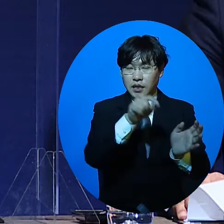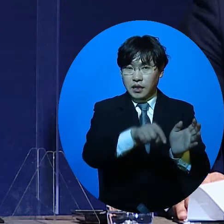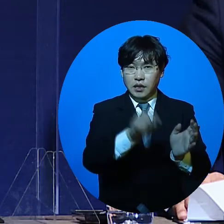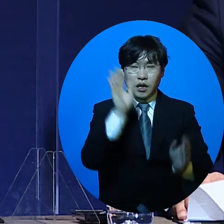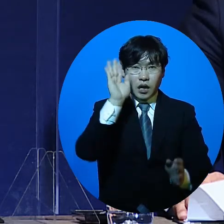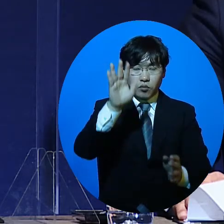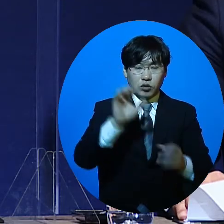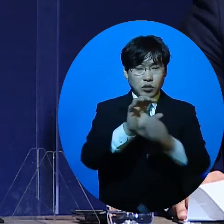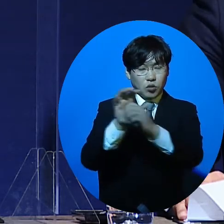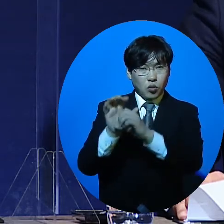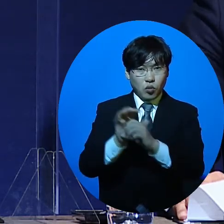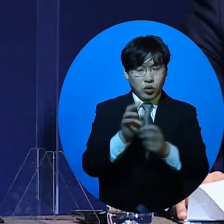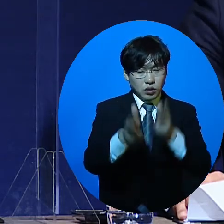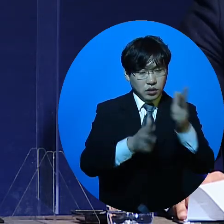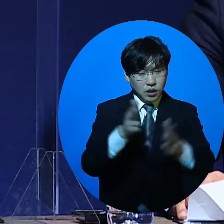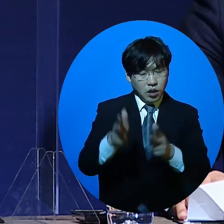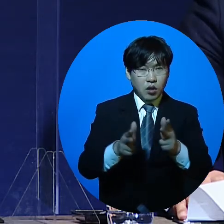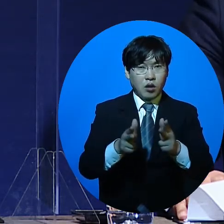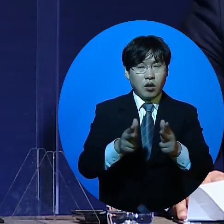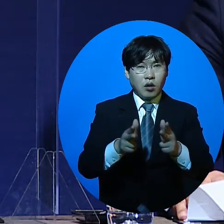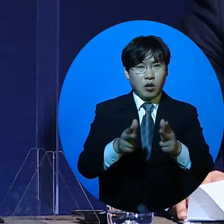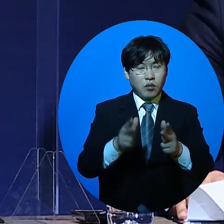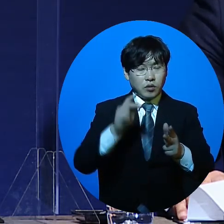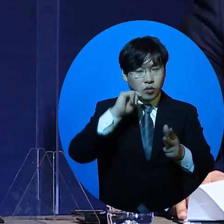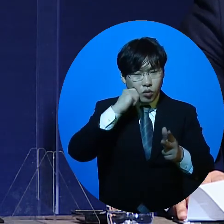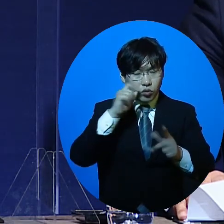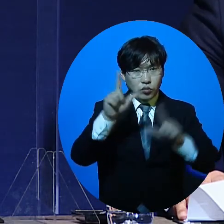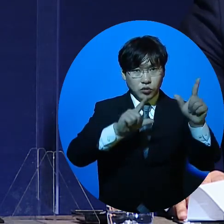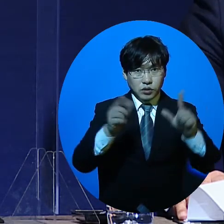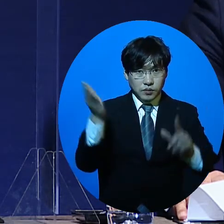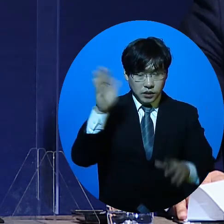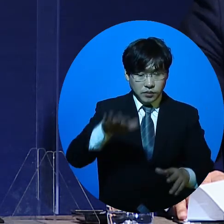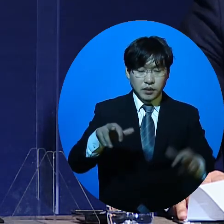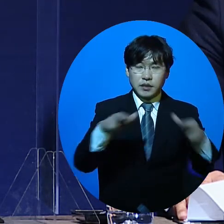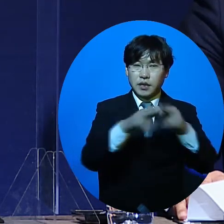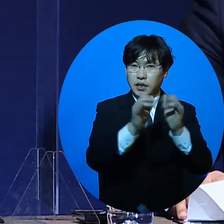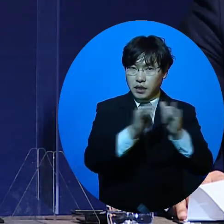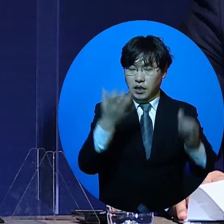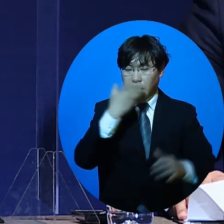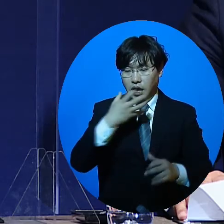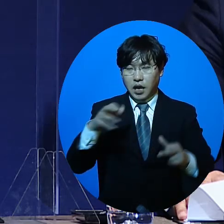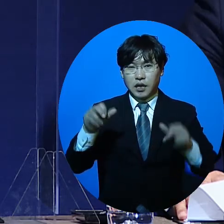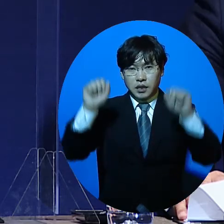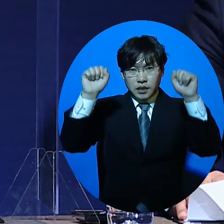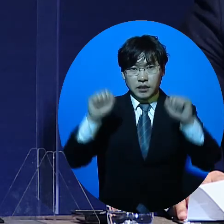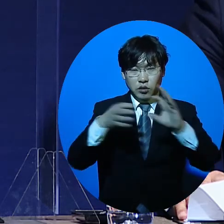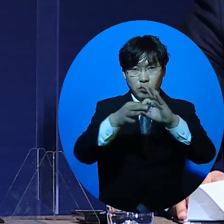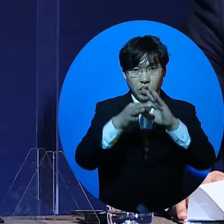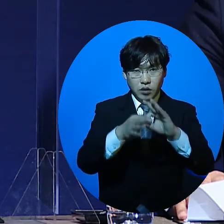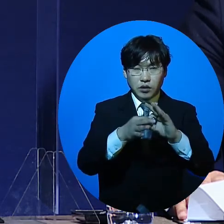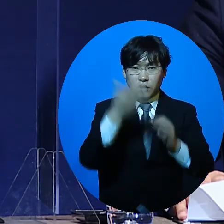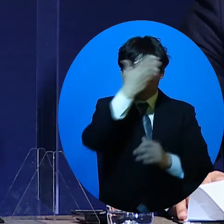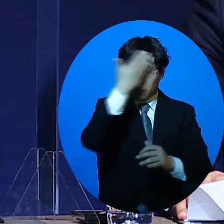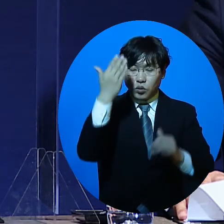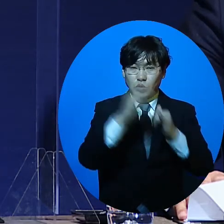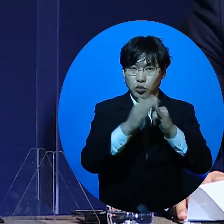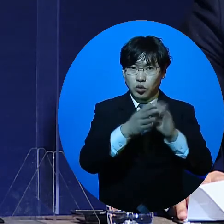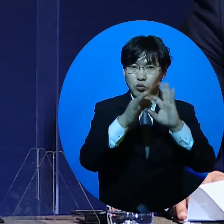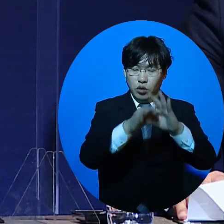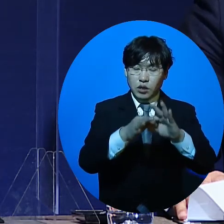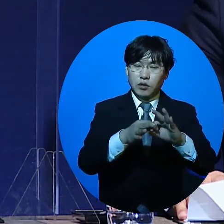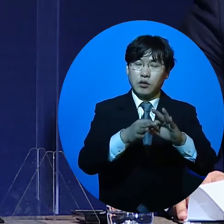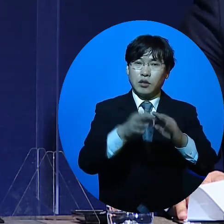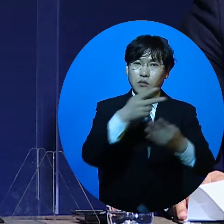앞으로 이 코로나 때문에 지금 사업은 못 하고 있지만, 굉장히 이제 장애인 체육이든 비장애인 체육이든 여러 가지 이제 유청소년에 대한 어떤 프로그램을